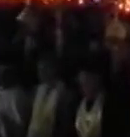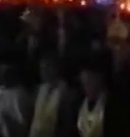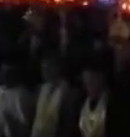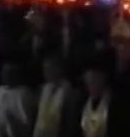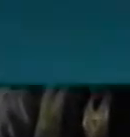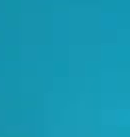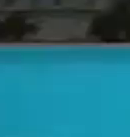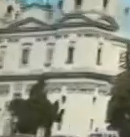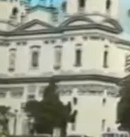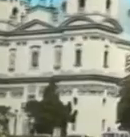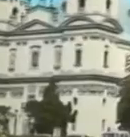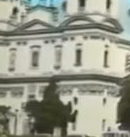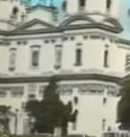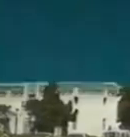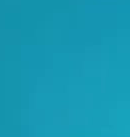Музика